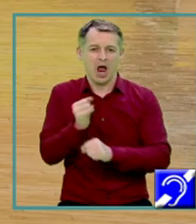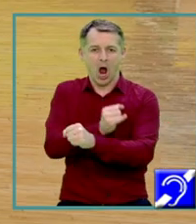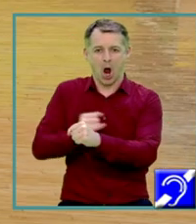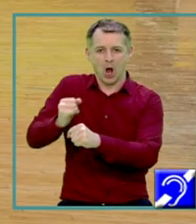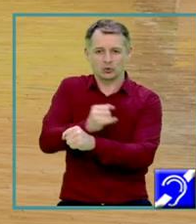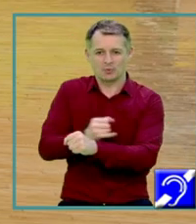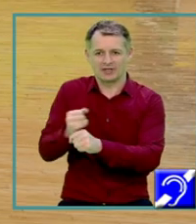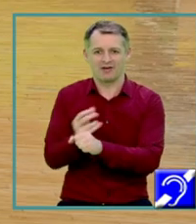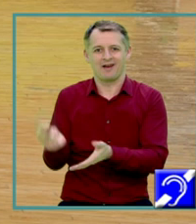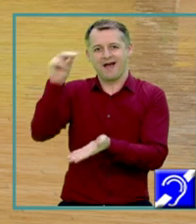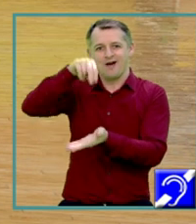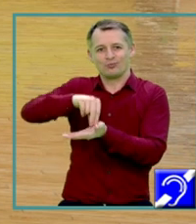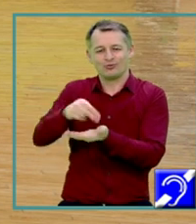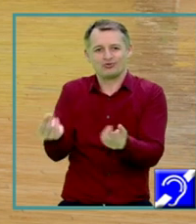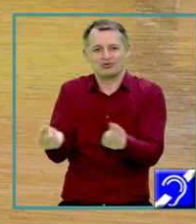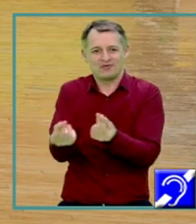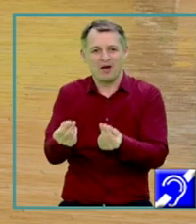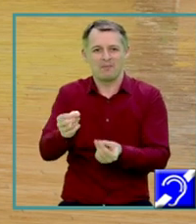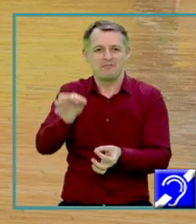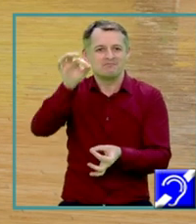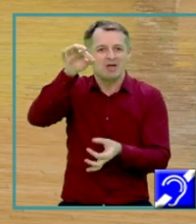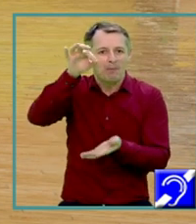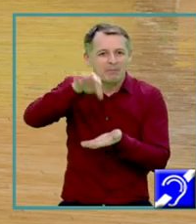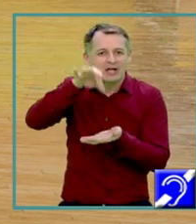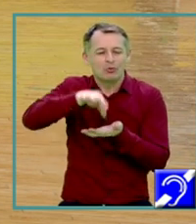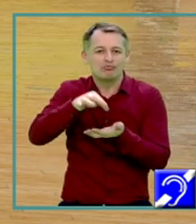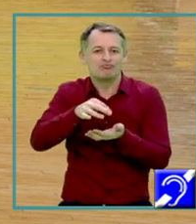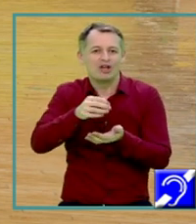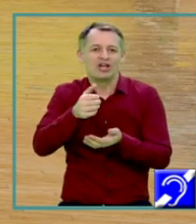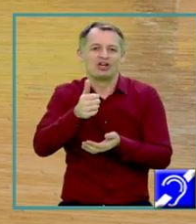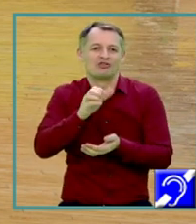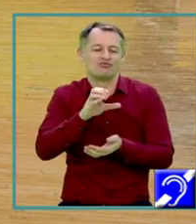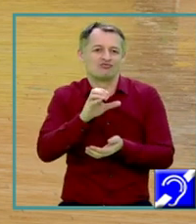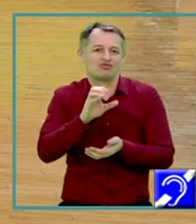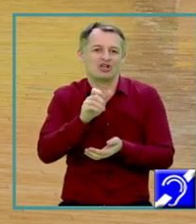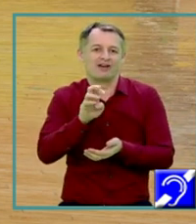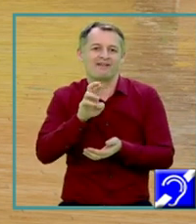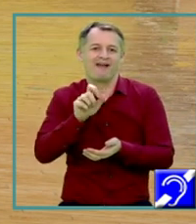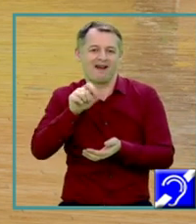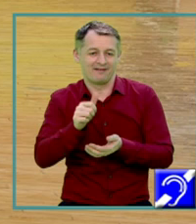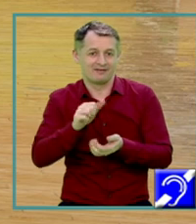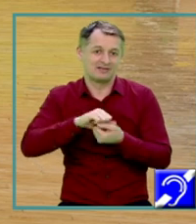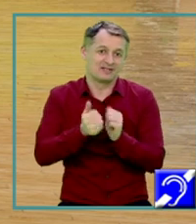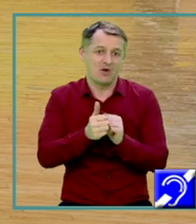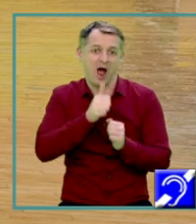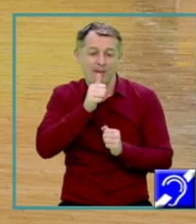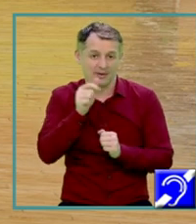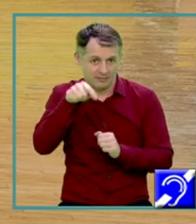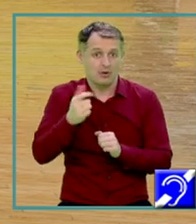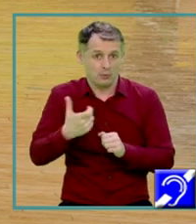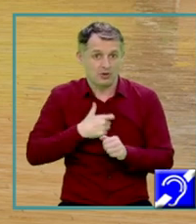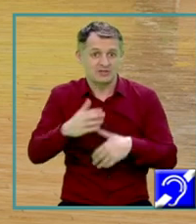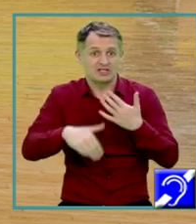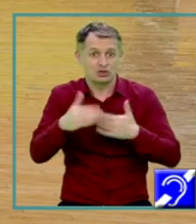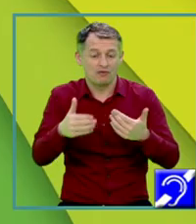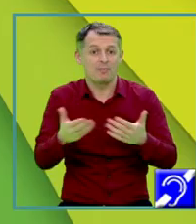la adăugarea câteva picături de cerneală sau colorant în apă, putem să dizolvăm